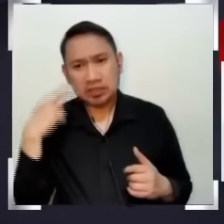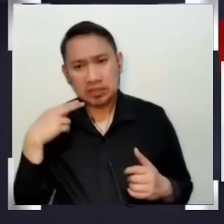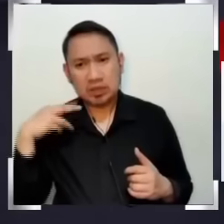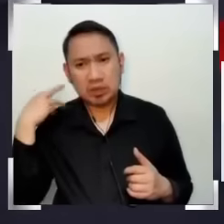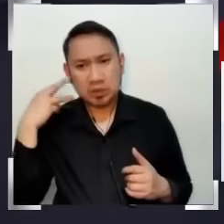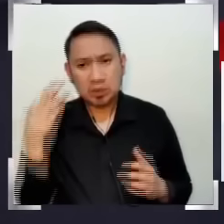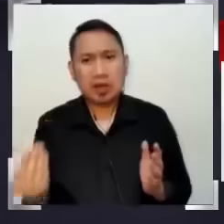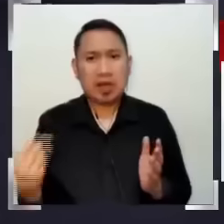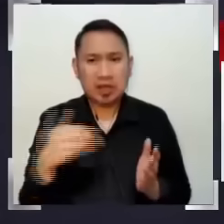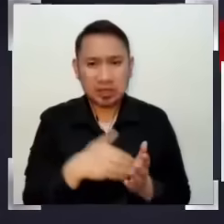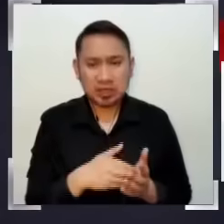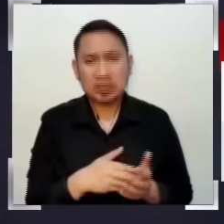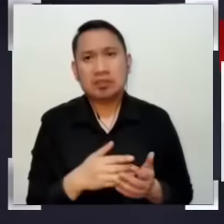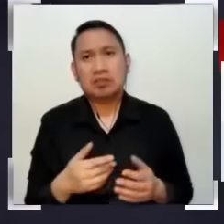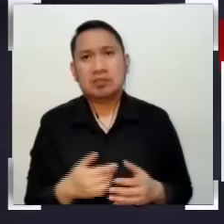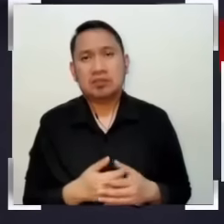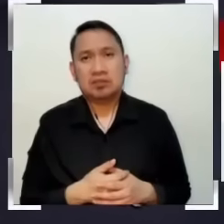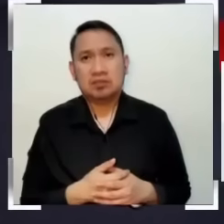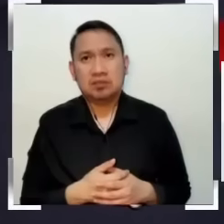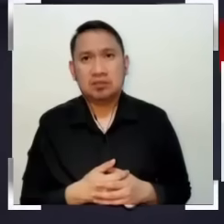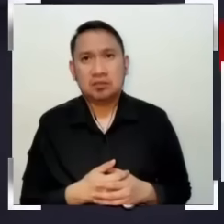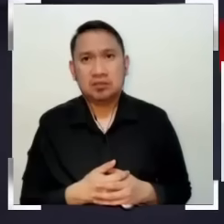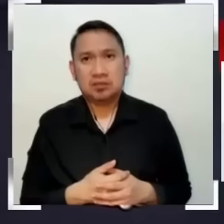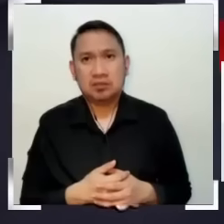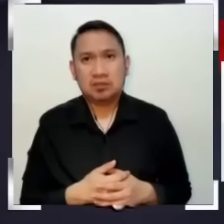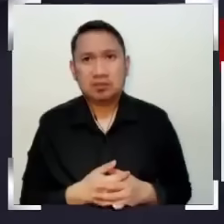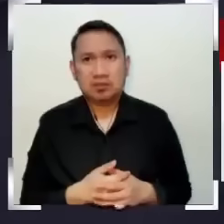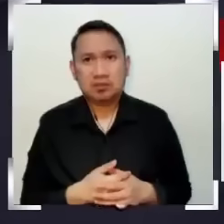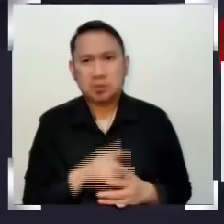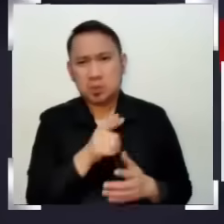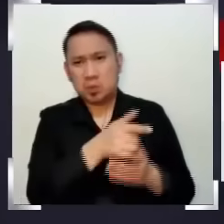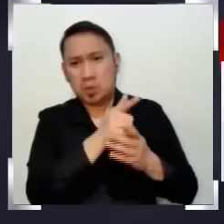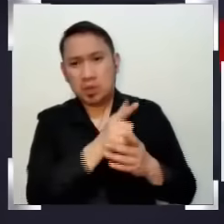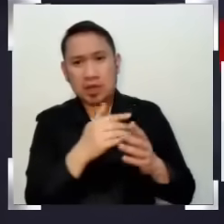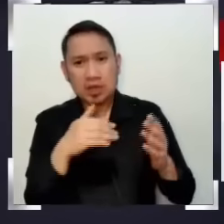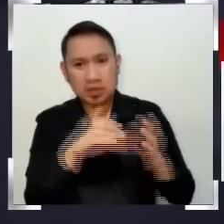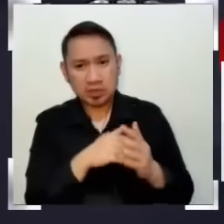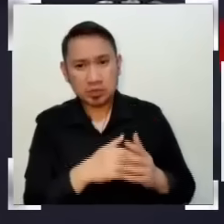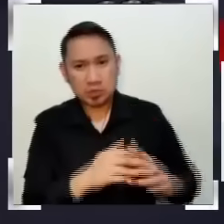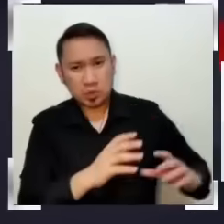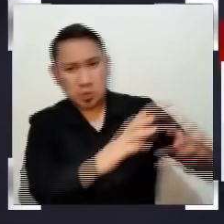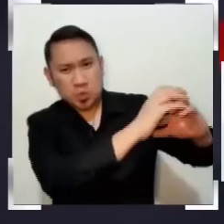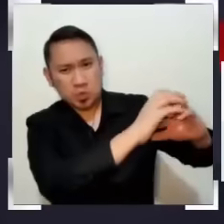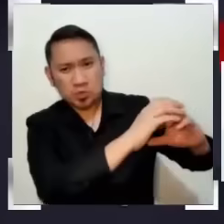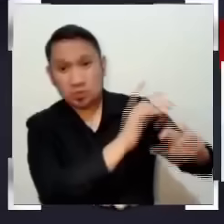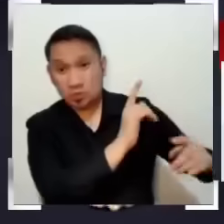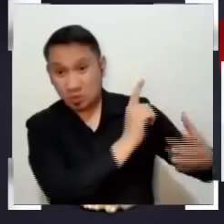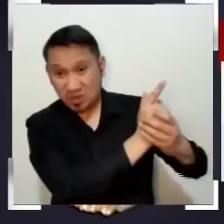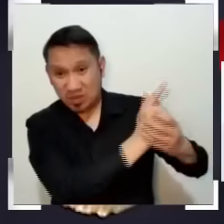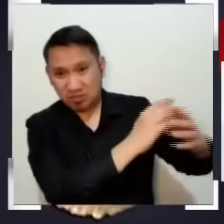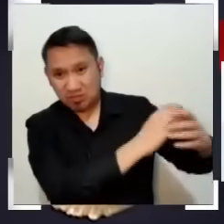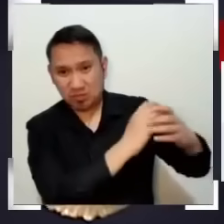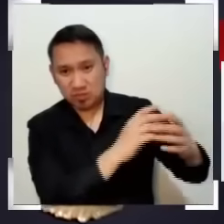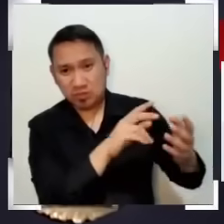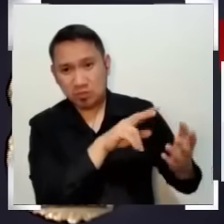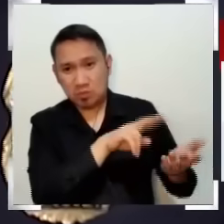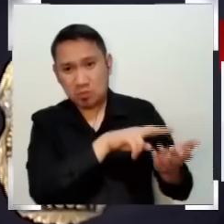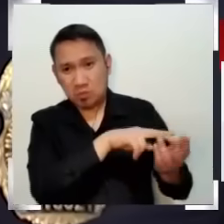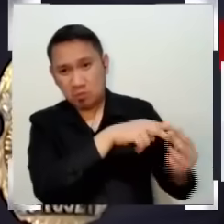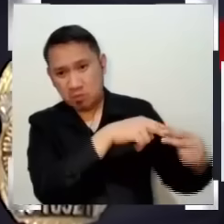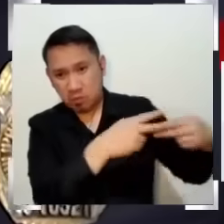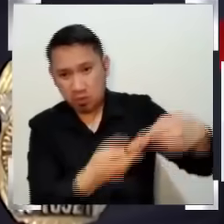na niya, habang paghawak ko ng baril niya, natumba kami, parang nagkabunuan kami,